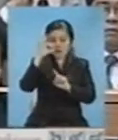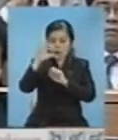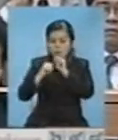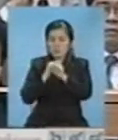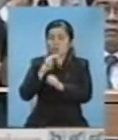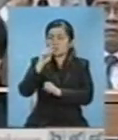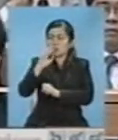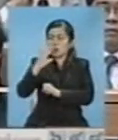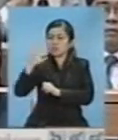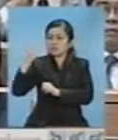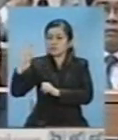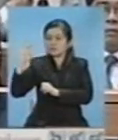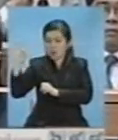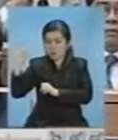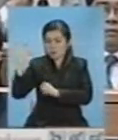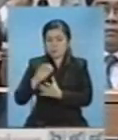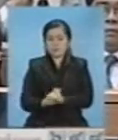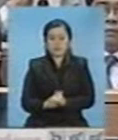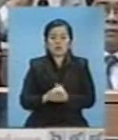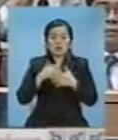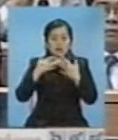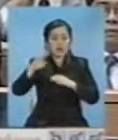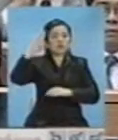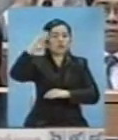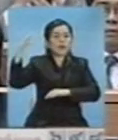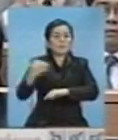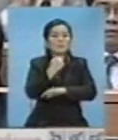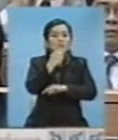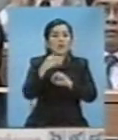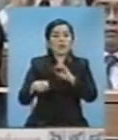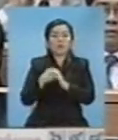19 กันยา 2549คณะรัฐประหารได้อ้างเหตุผล4ประการ